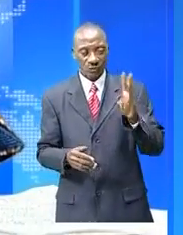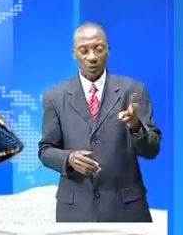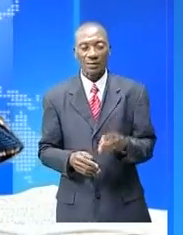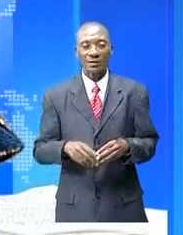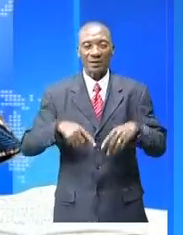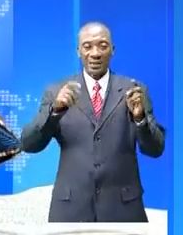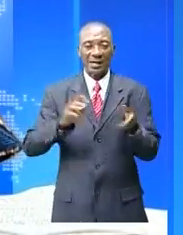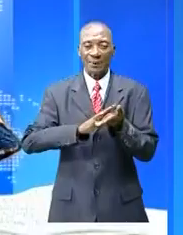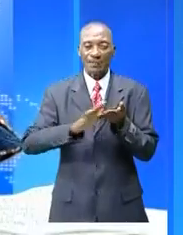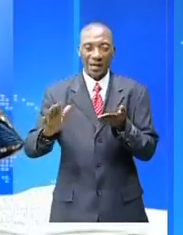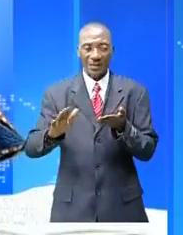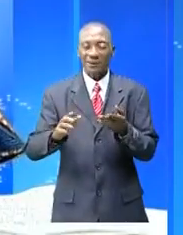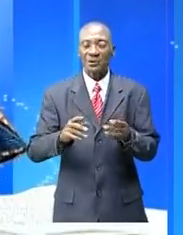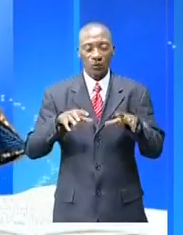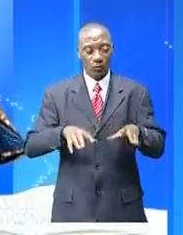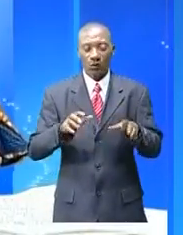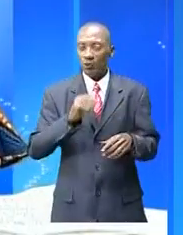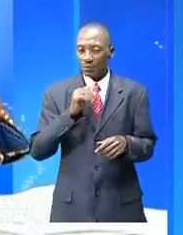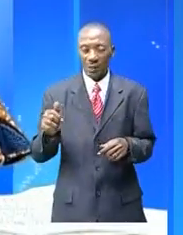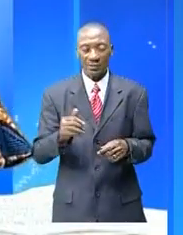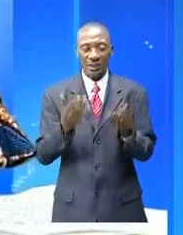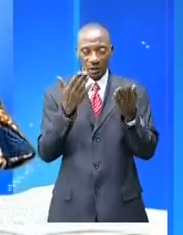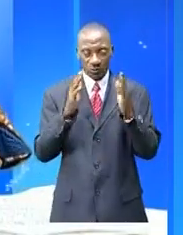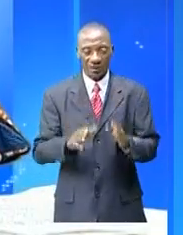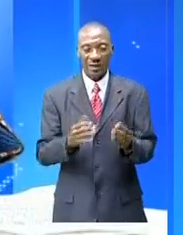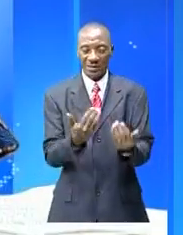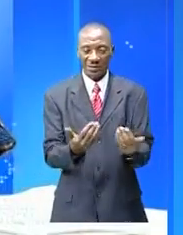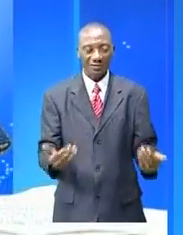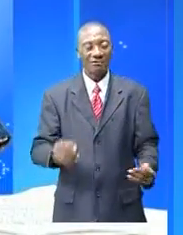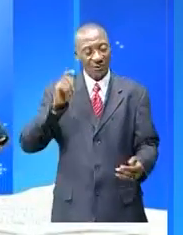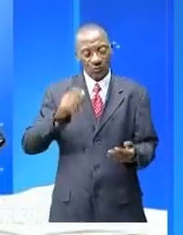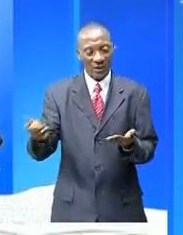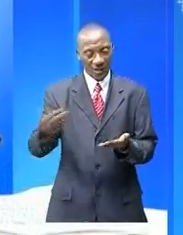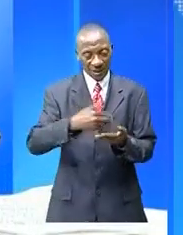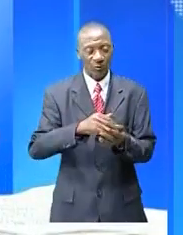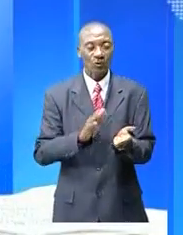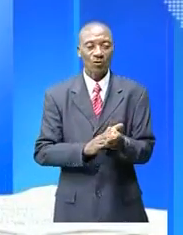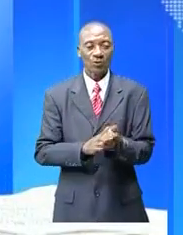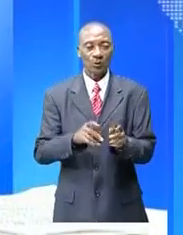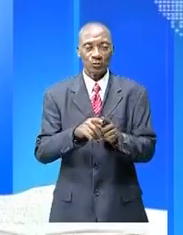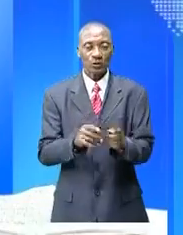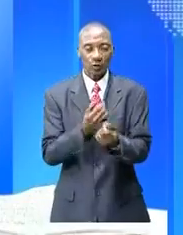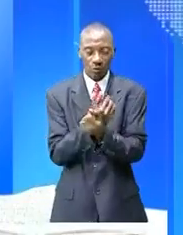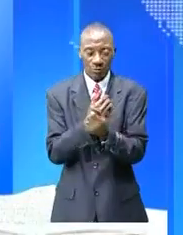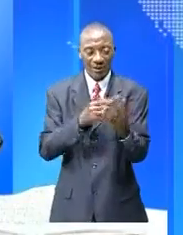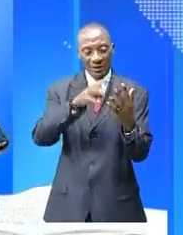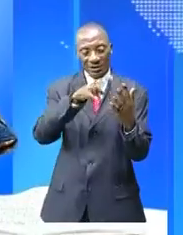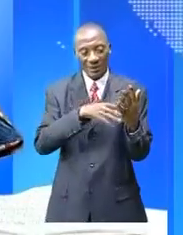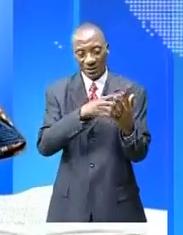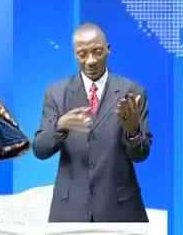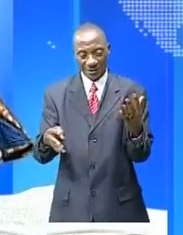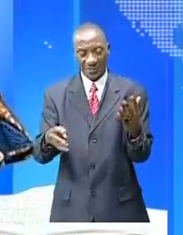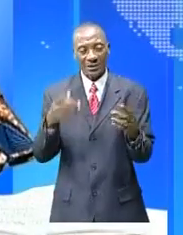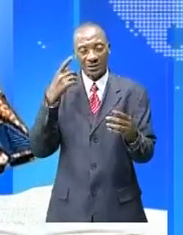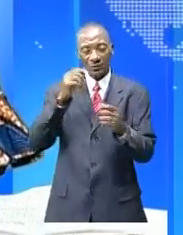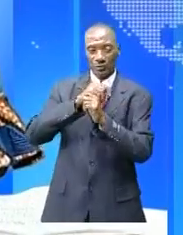les élèves comme les étudiants reprendront progressivement les cours en respectant les calendriers du comité multisectoriel des ripostes contre